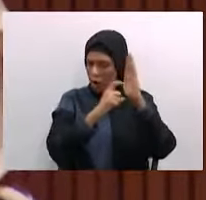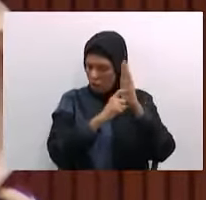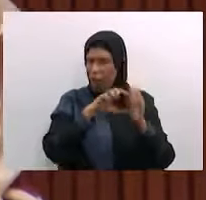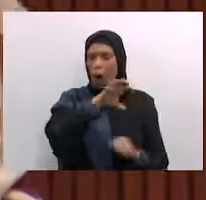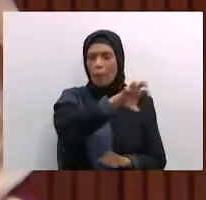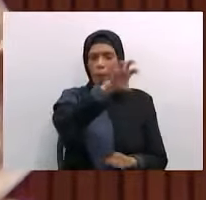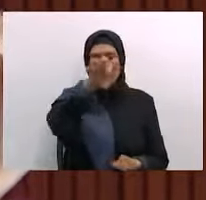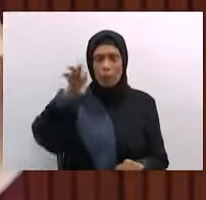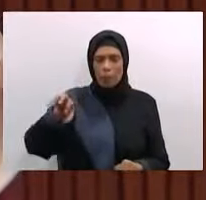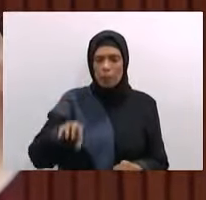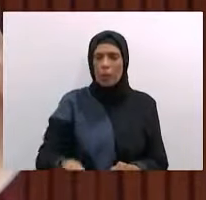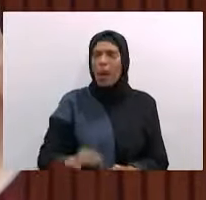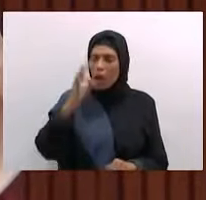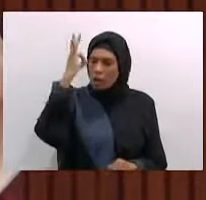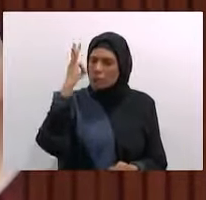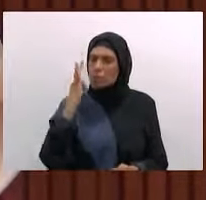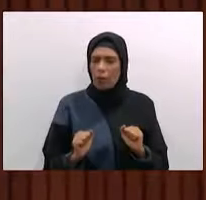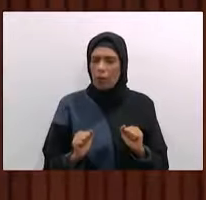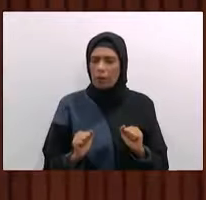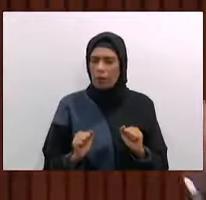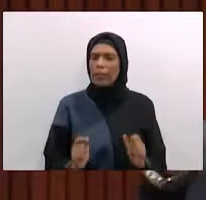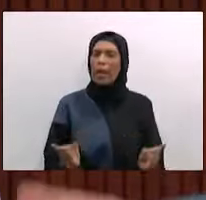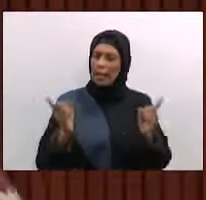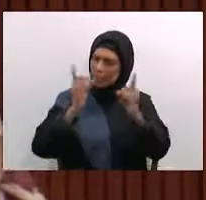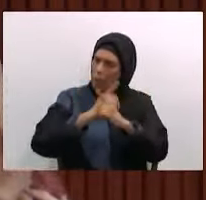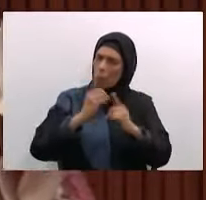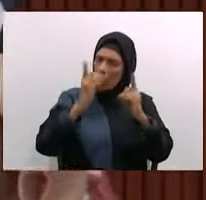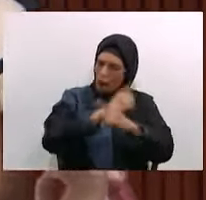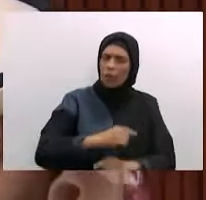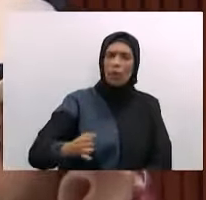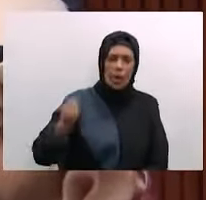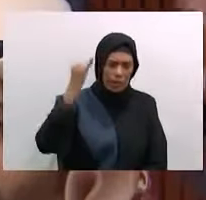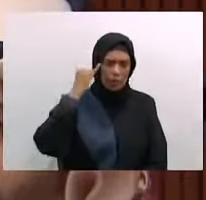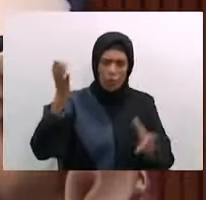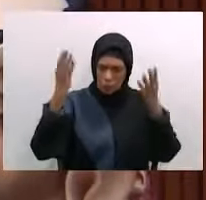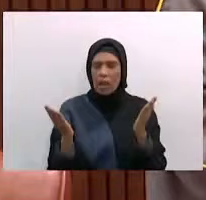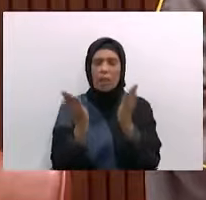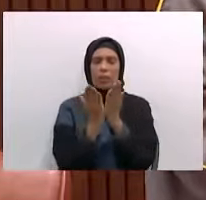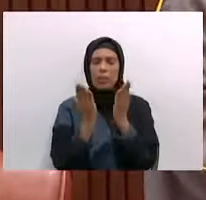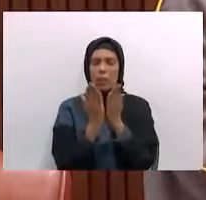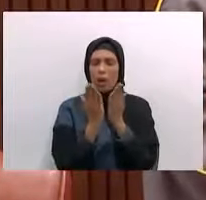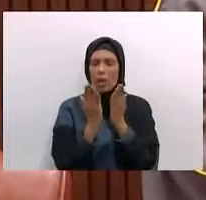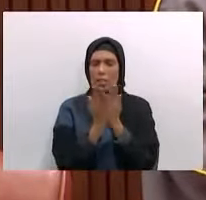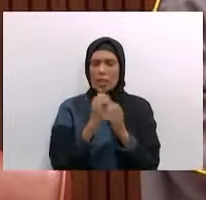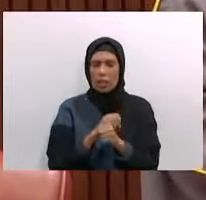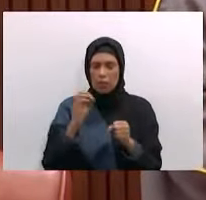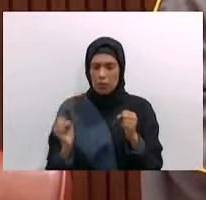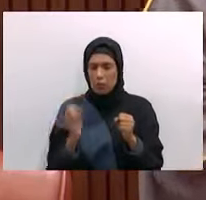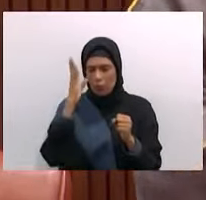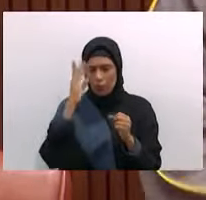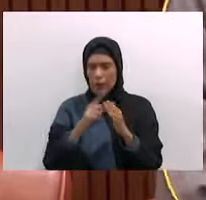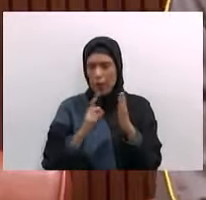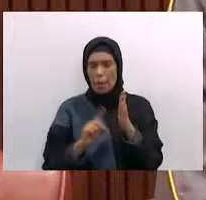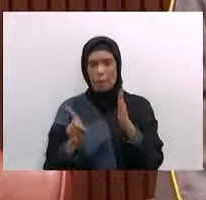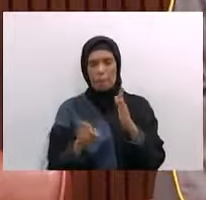الخاضعة لأحكام هذا القانون أن تقدم للوزارة تقارير كل 3 أشهر عن أنشطتها وتطور مركزها